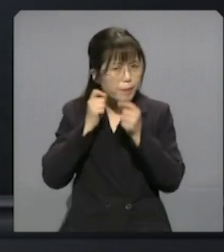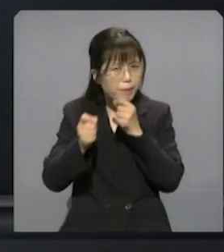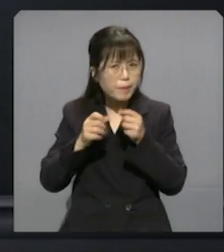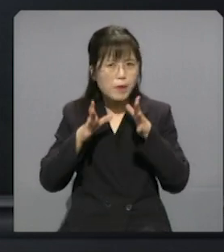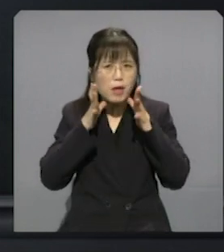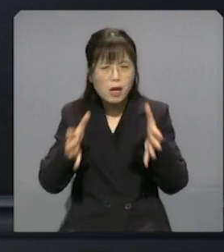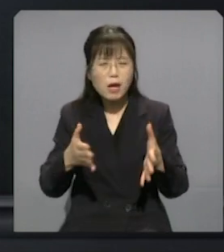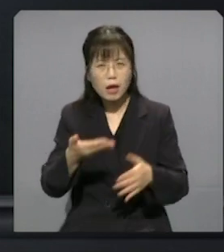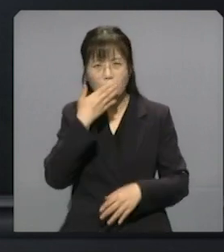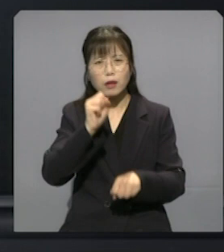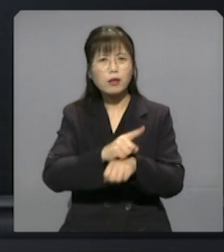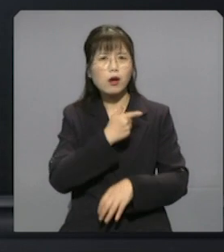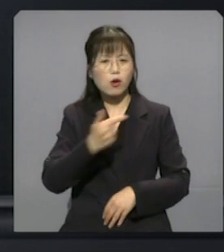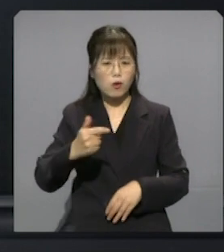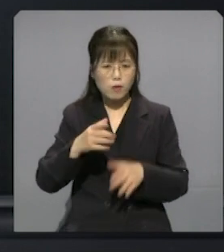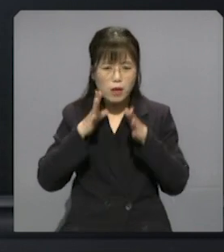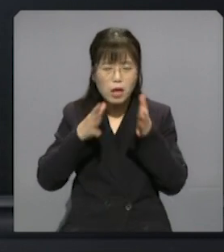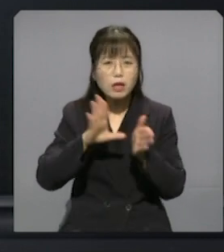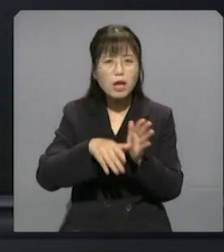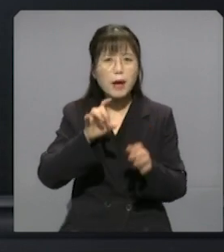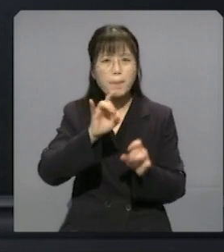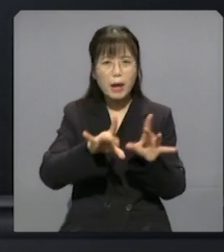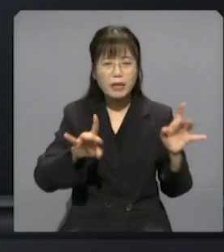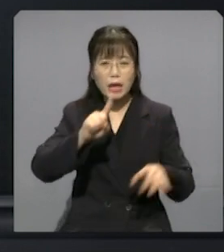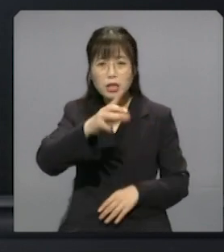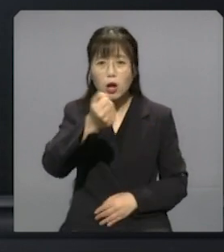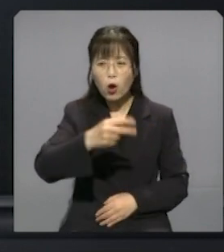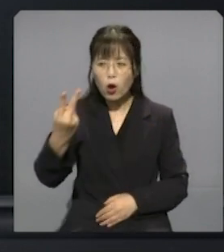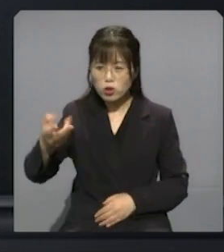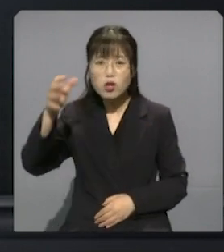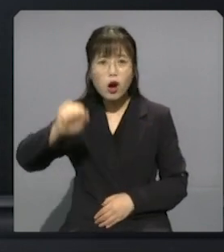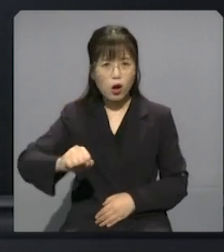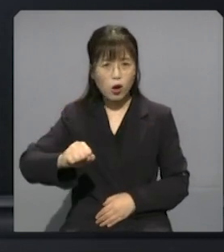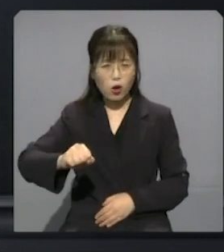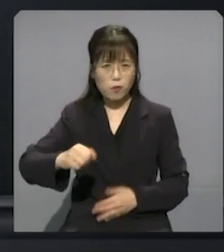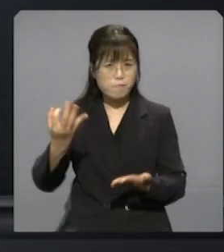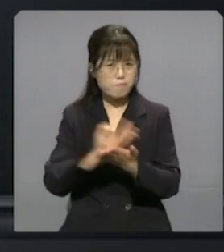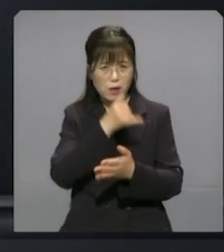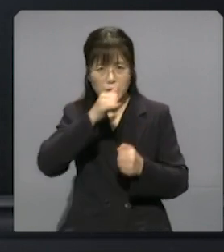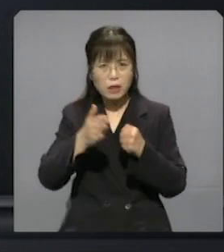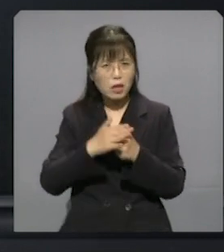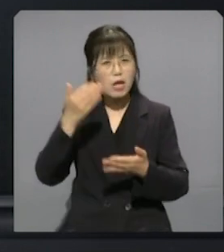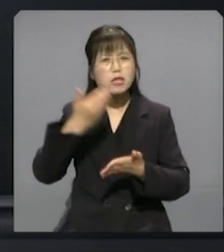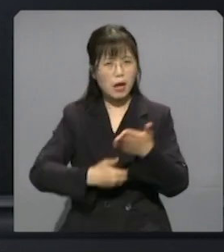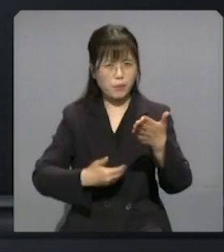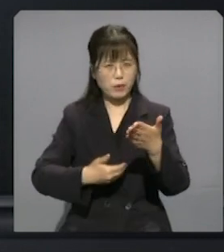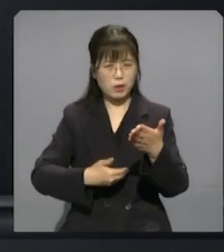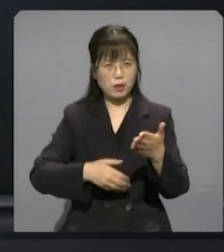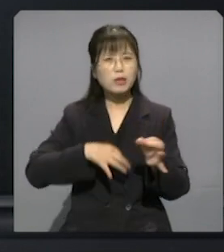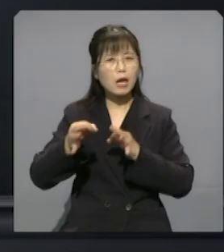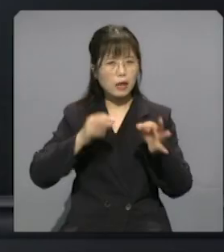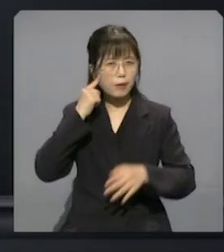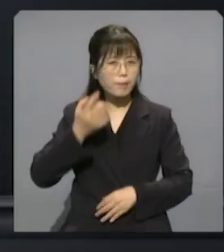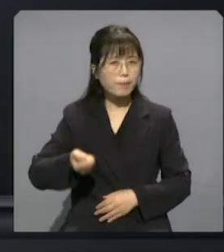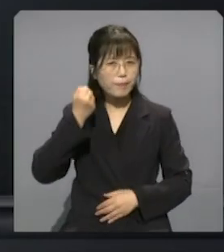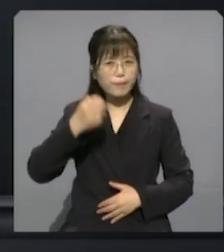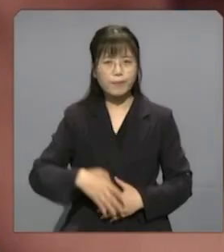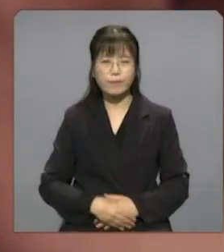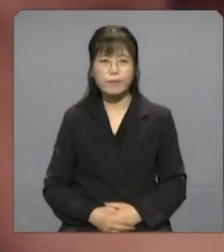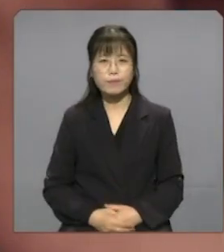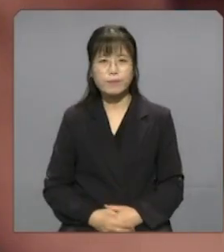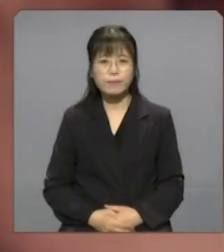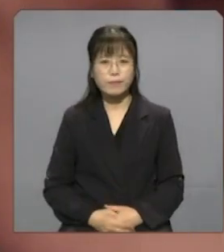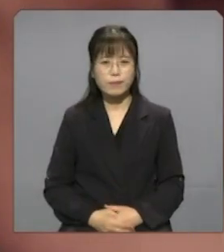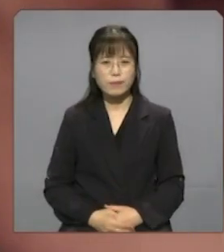보시면 됩니다 한번 낚일 때마다 1억원 혹은 2억원까지 되기 때문에 남는 장사라고 판단을 하는 셈입니다 김대희